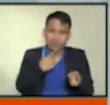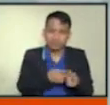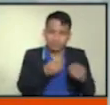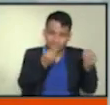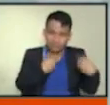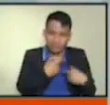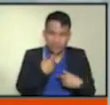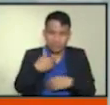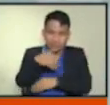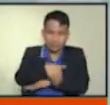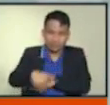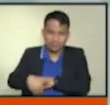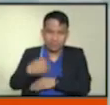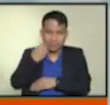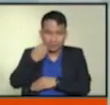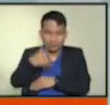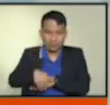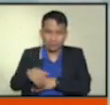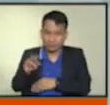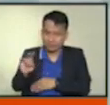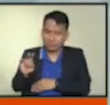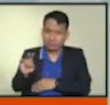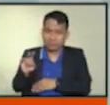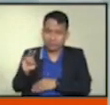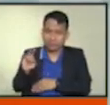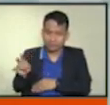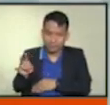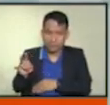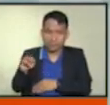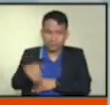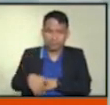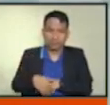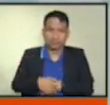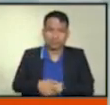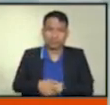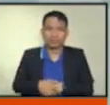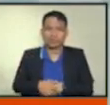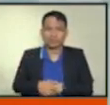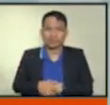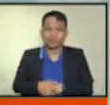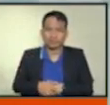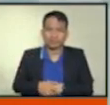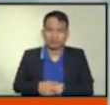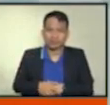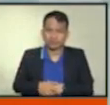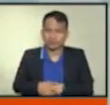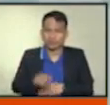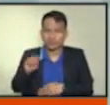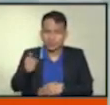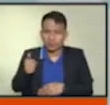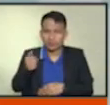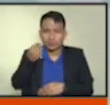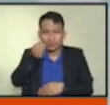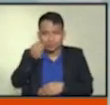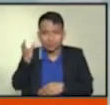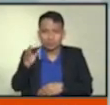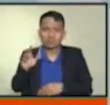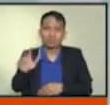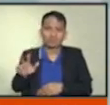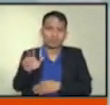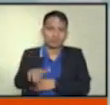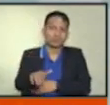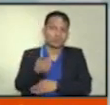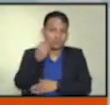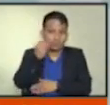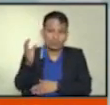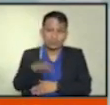na gabing-gabi na kami umuwi. Alas 7, 7 to 7, sabi mo. Oras kami umalis doon, mag-alas 10. Umuwi kami alas 3 ng